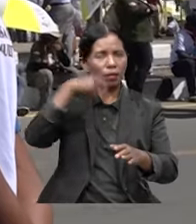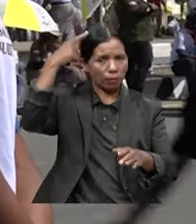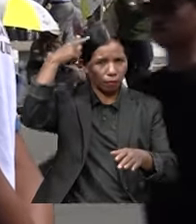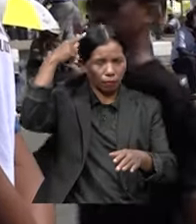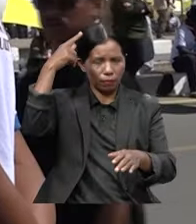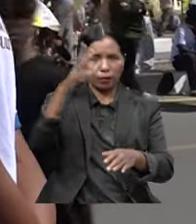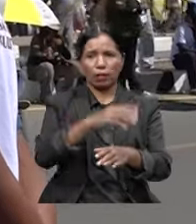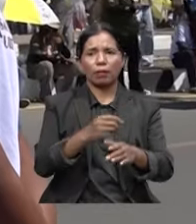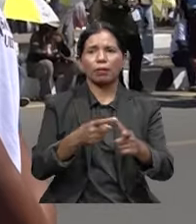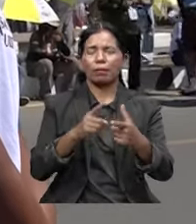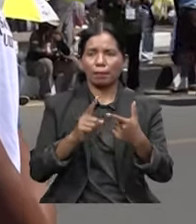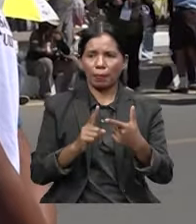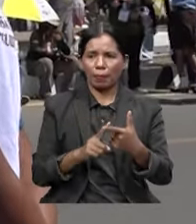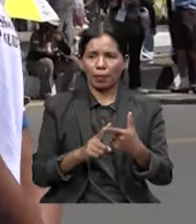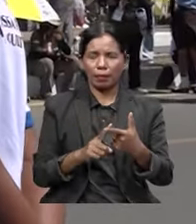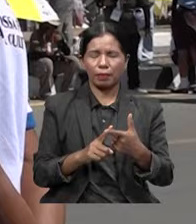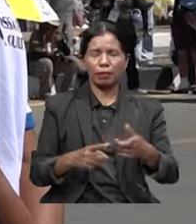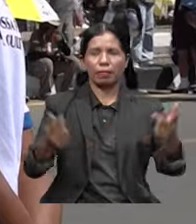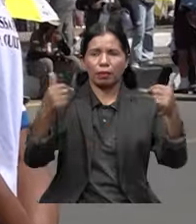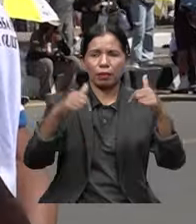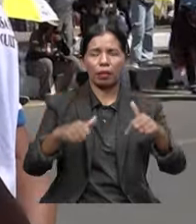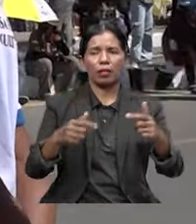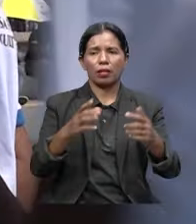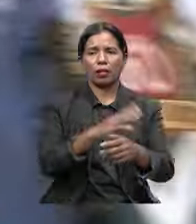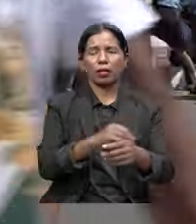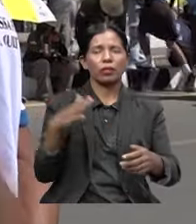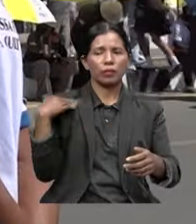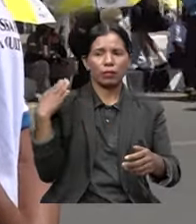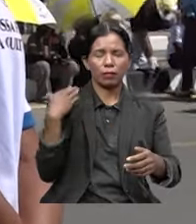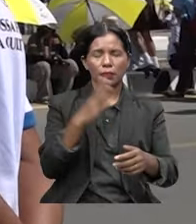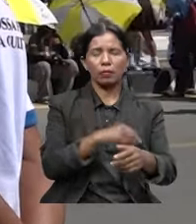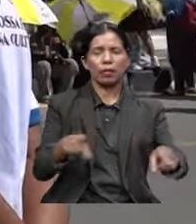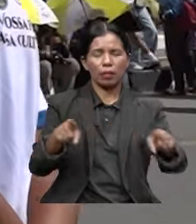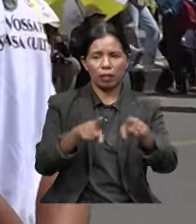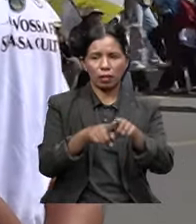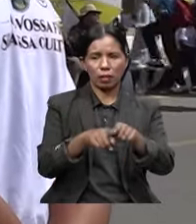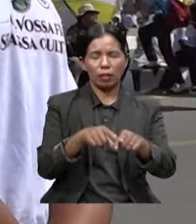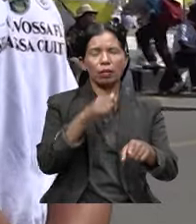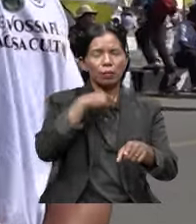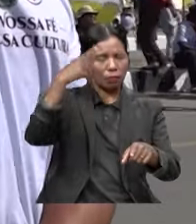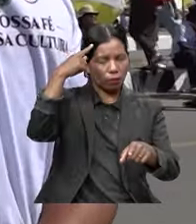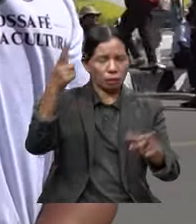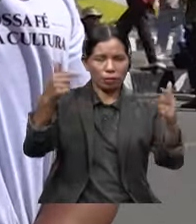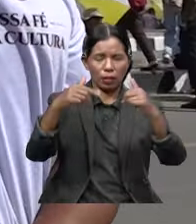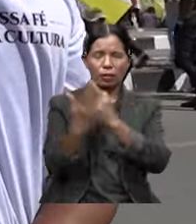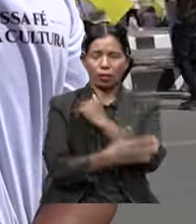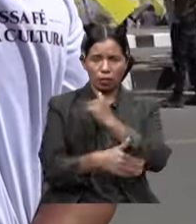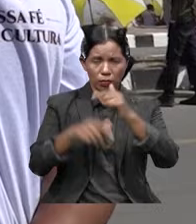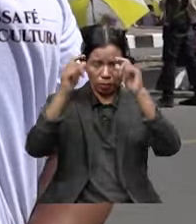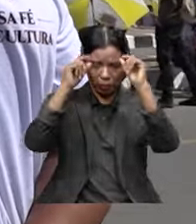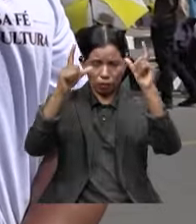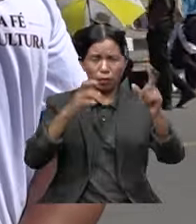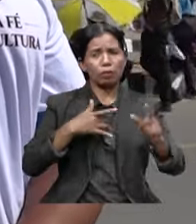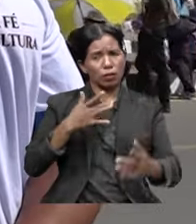maybe bot mai to agora sai jovem sai mes kavenai am papa hakaton mai herai do venti timor leste ba hau orgulho